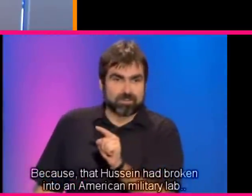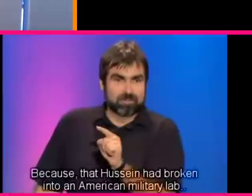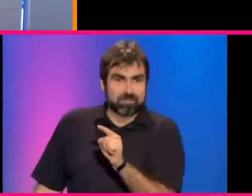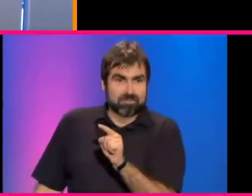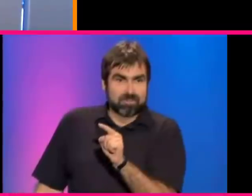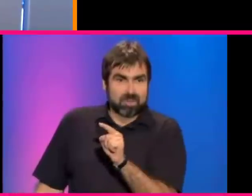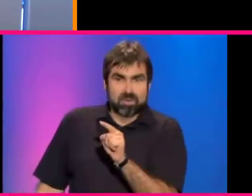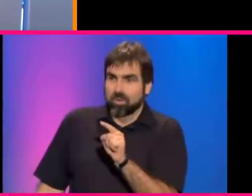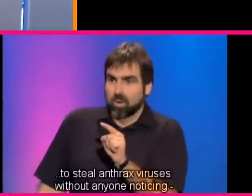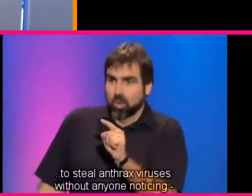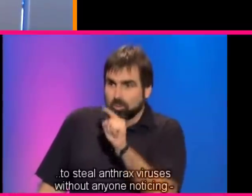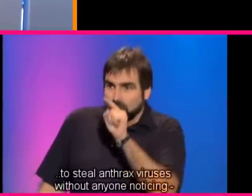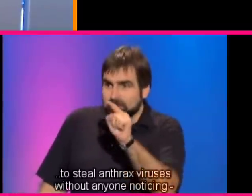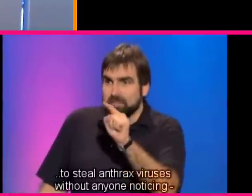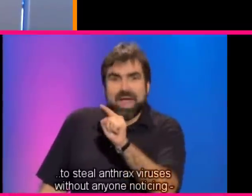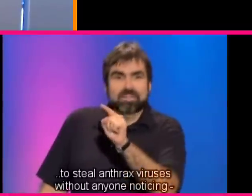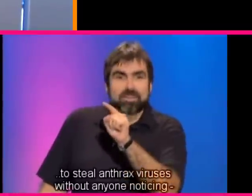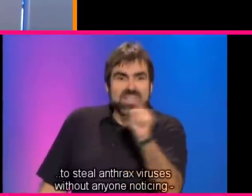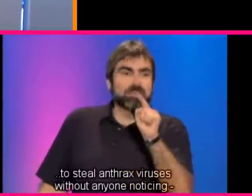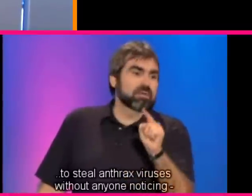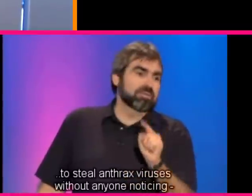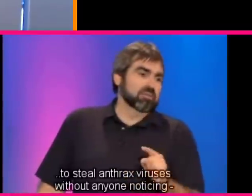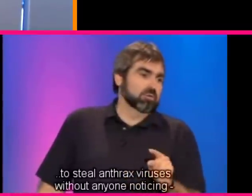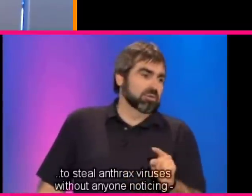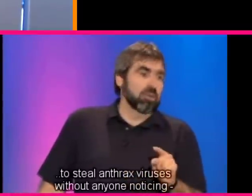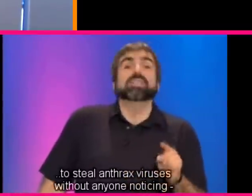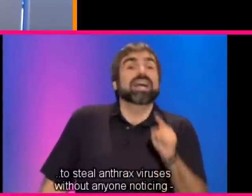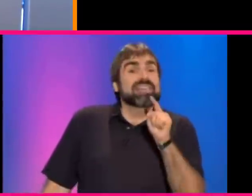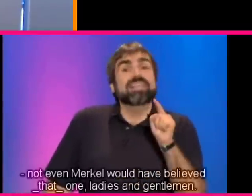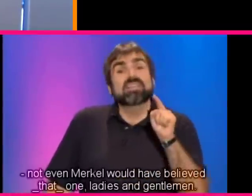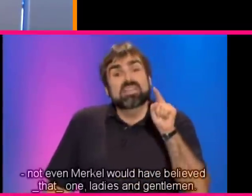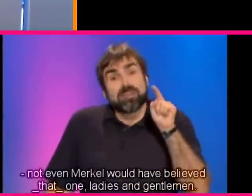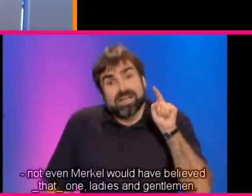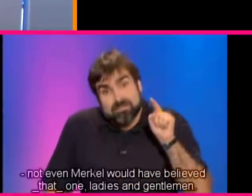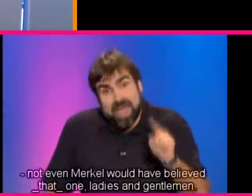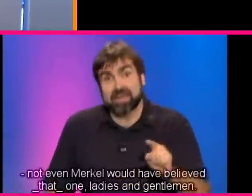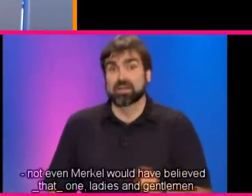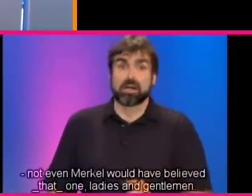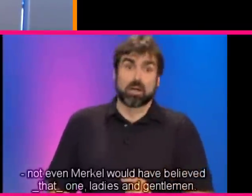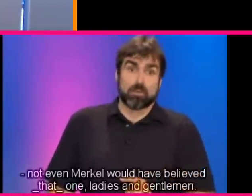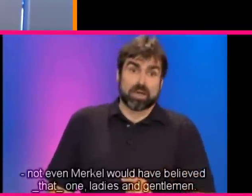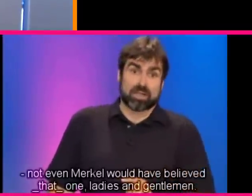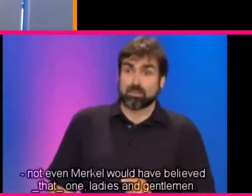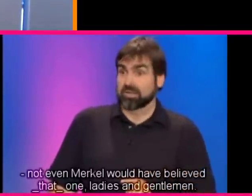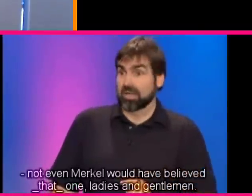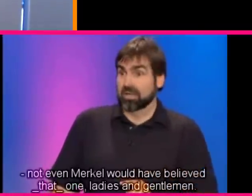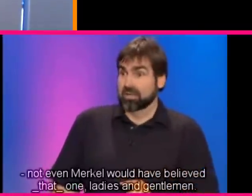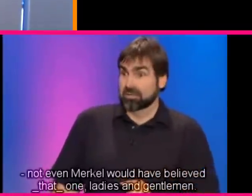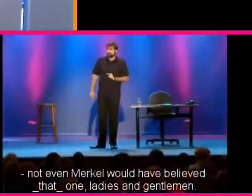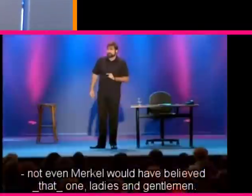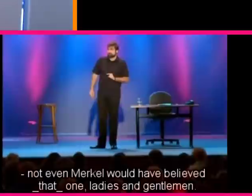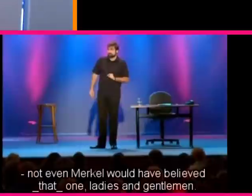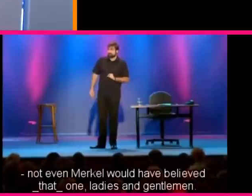wäre dann wäre zu klauen das hätte nicht mal die merkel glaubt